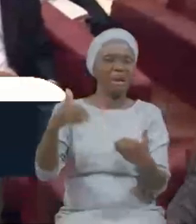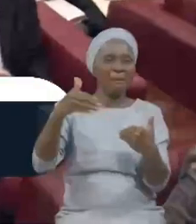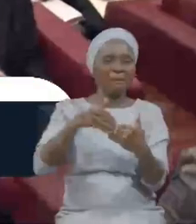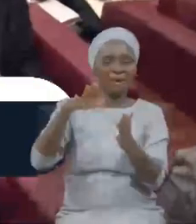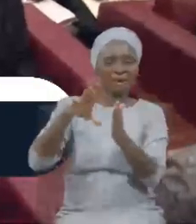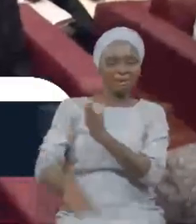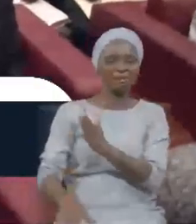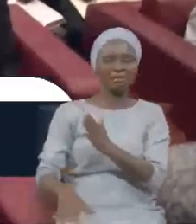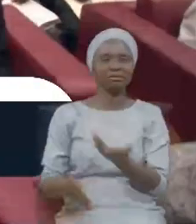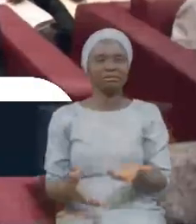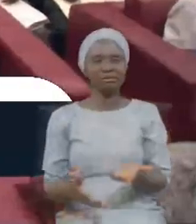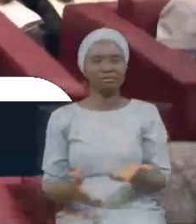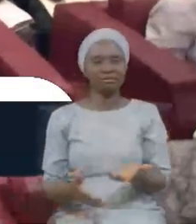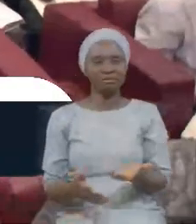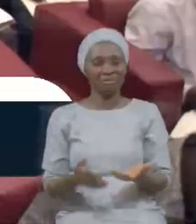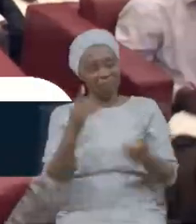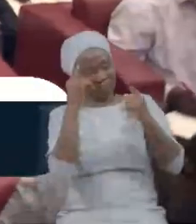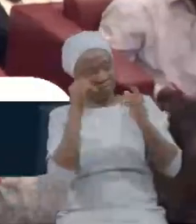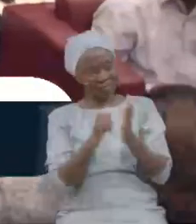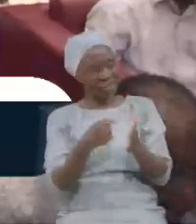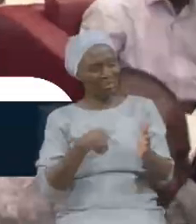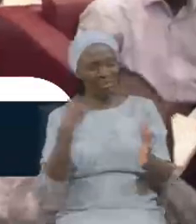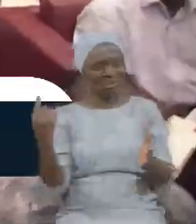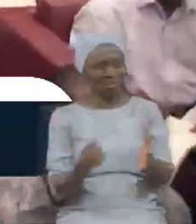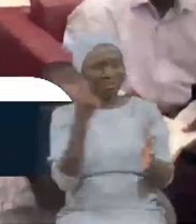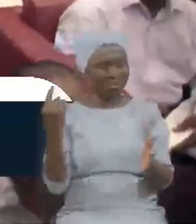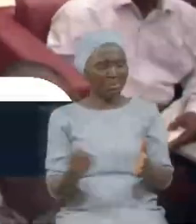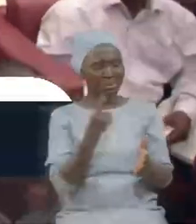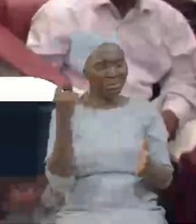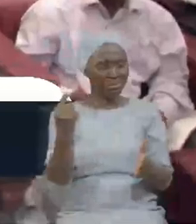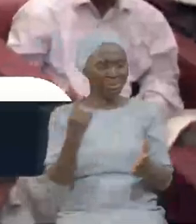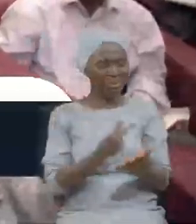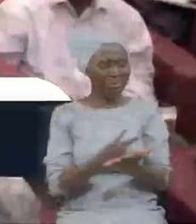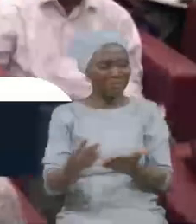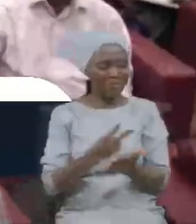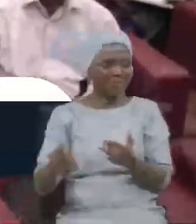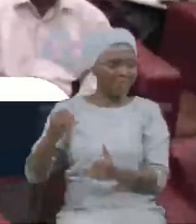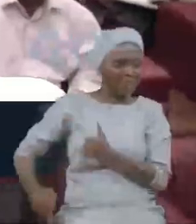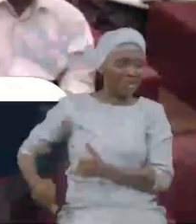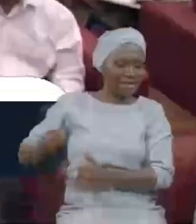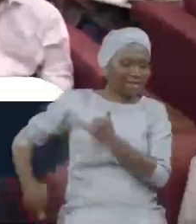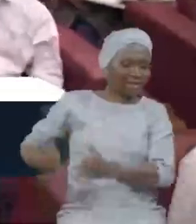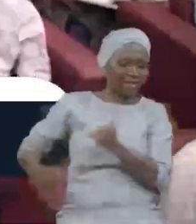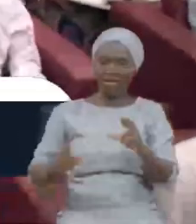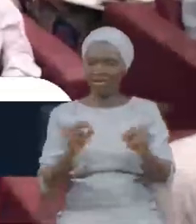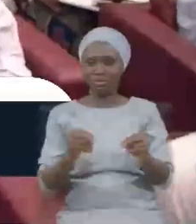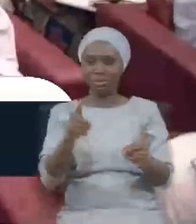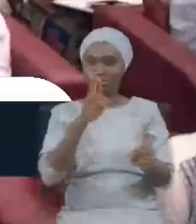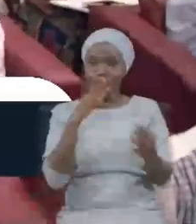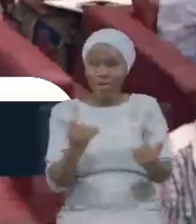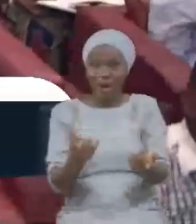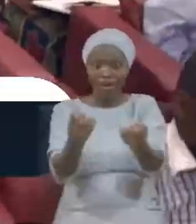Chaque fois, je suis le dernier, jamais. Alors, vous êtes maintenant à la tête du rang.